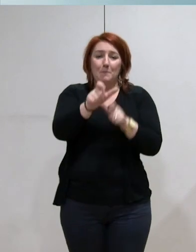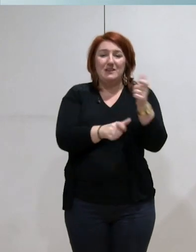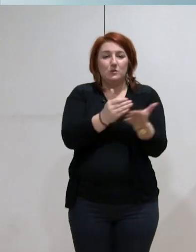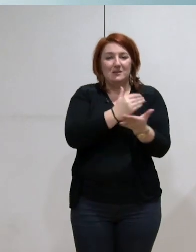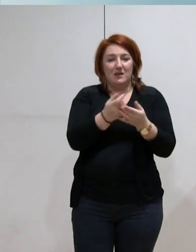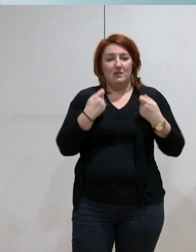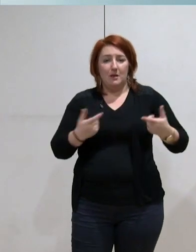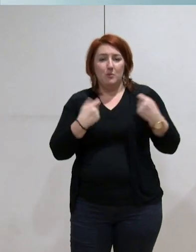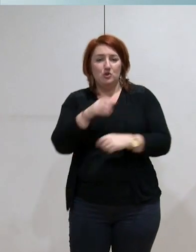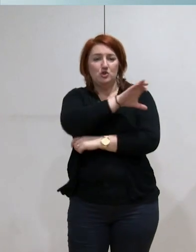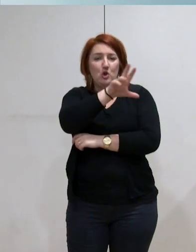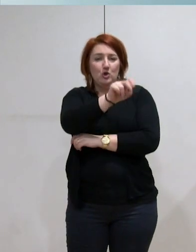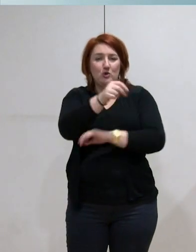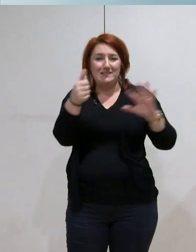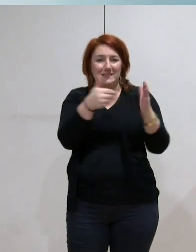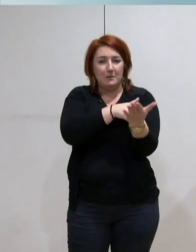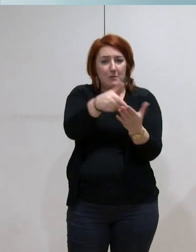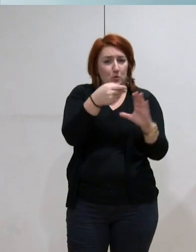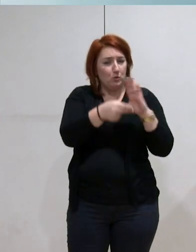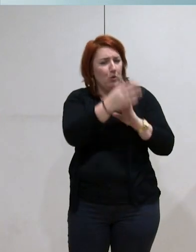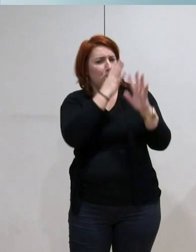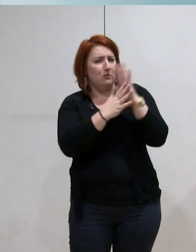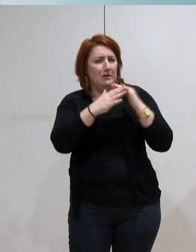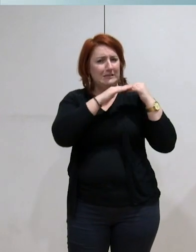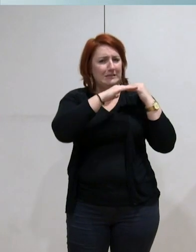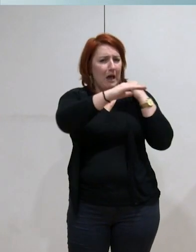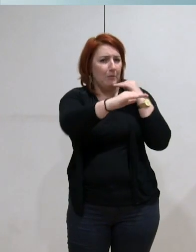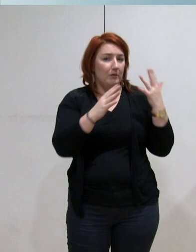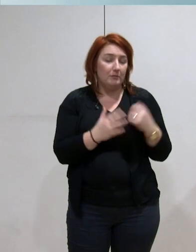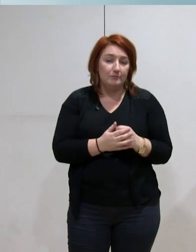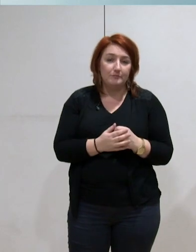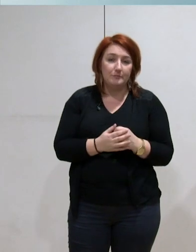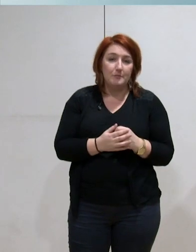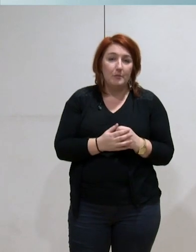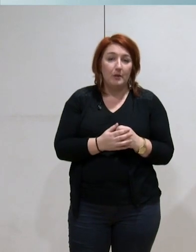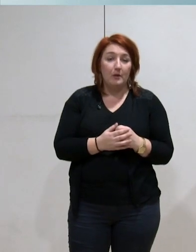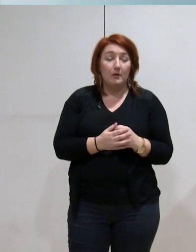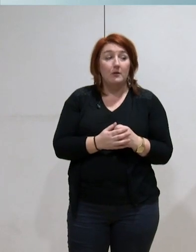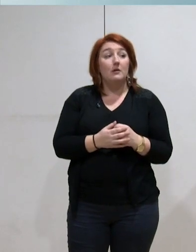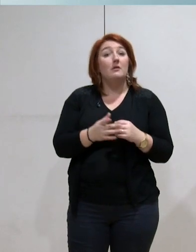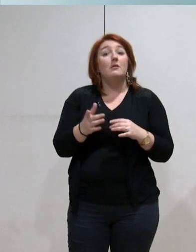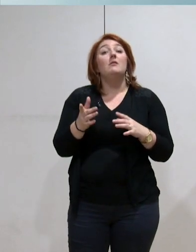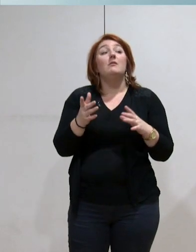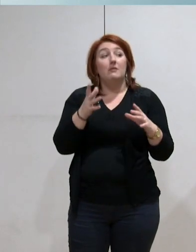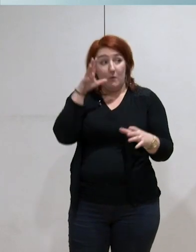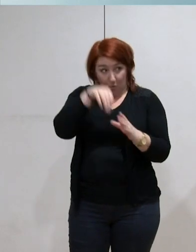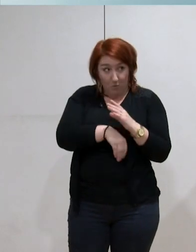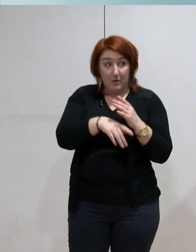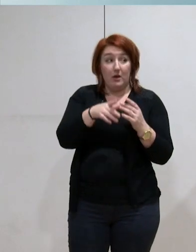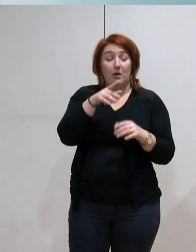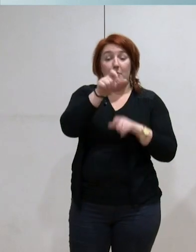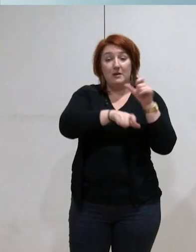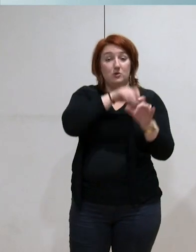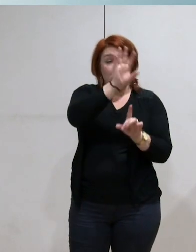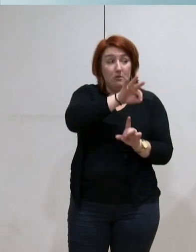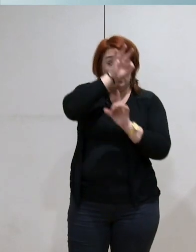d'euros ell serait stable dites-vous compte tenu de l'impact des transferts vers la métropole pourtant